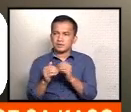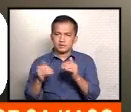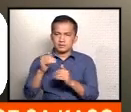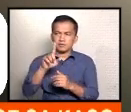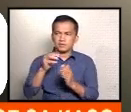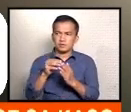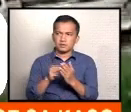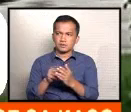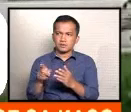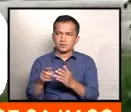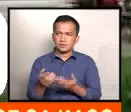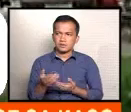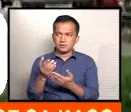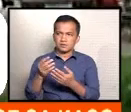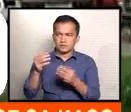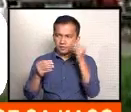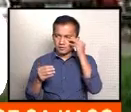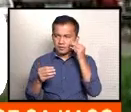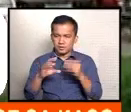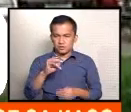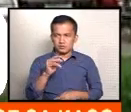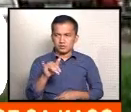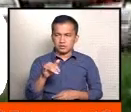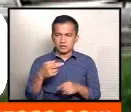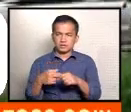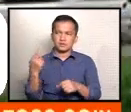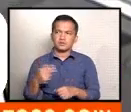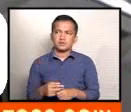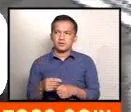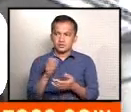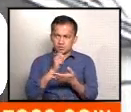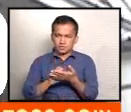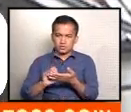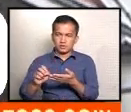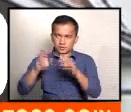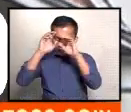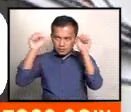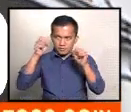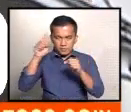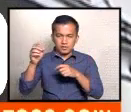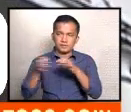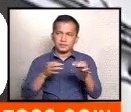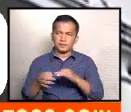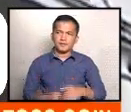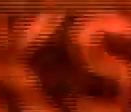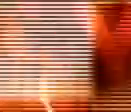1 milyong piso lamang ito. Nagahain na raw si Macalambon ng courtesy resignation. Susulat din daw siya sa Pangulo para